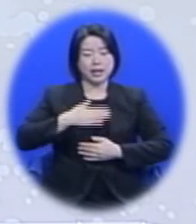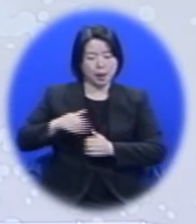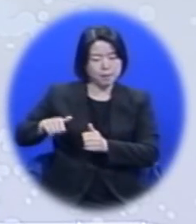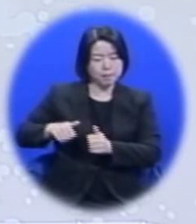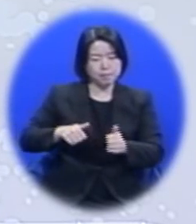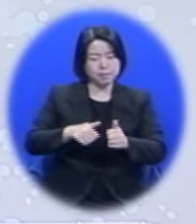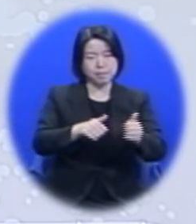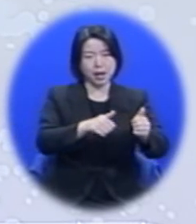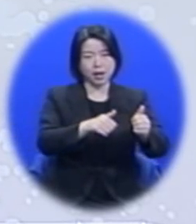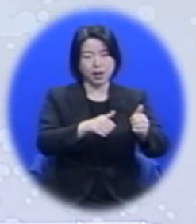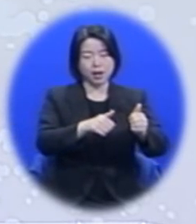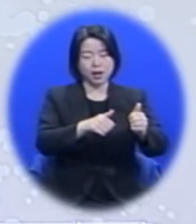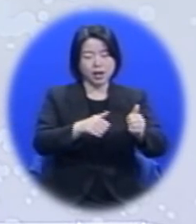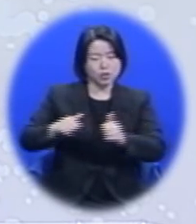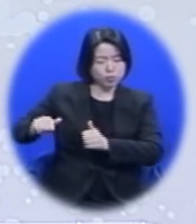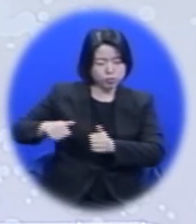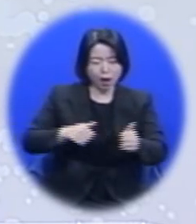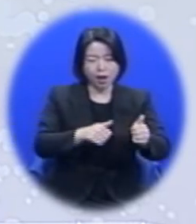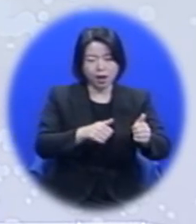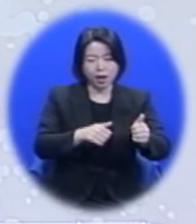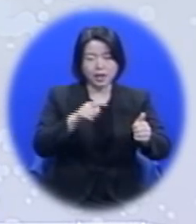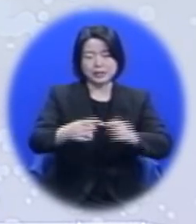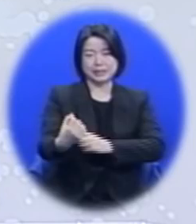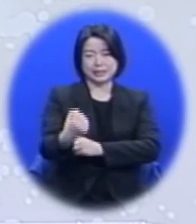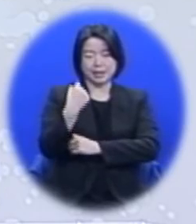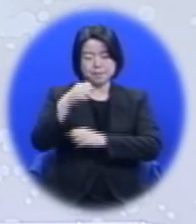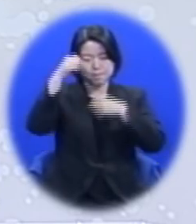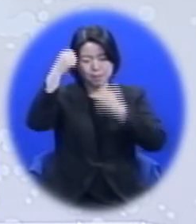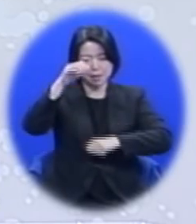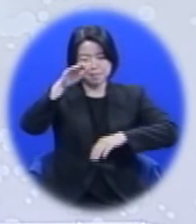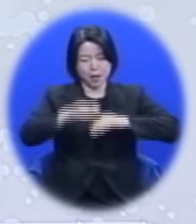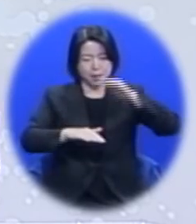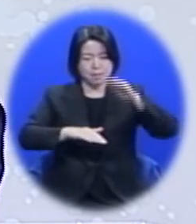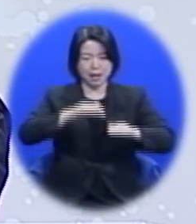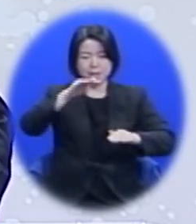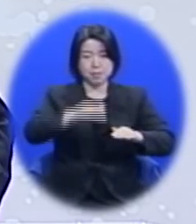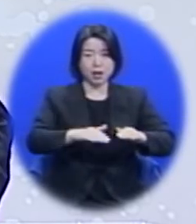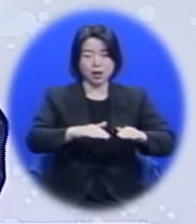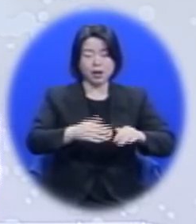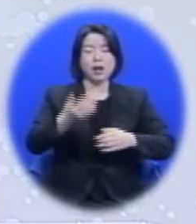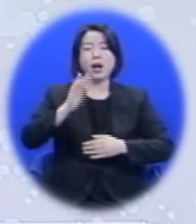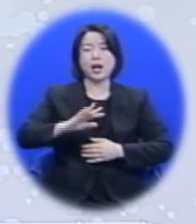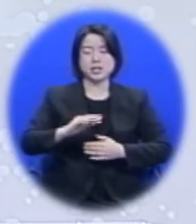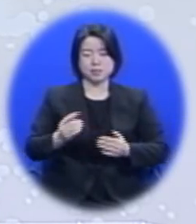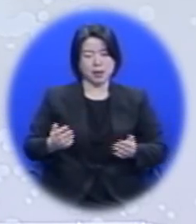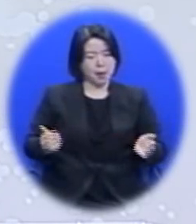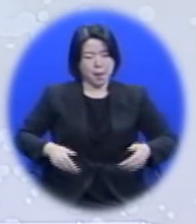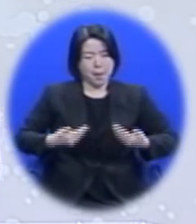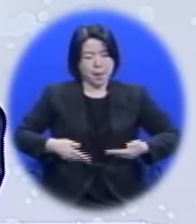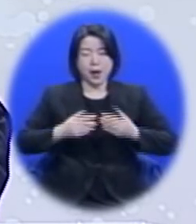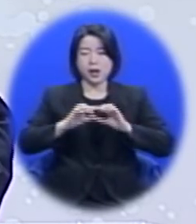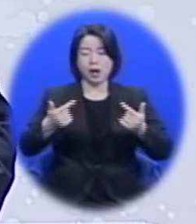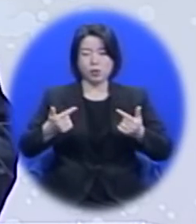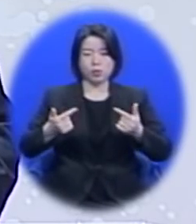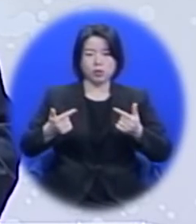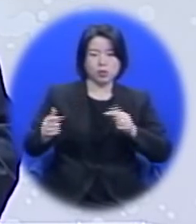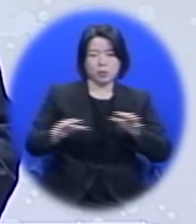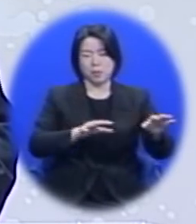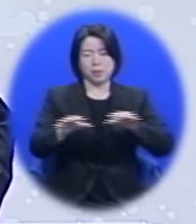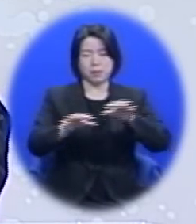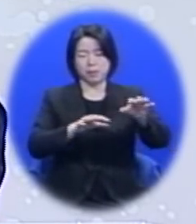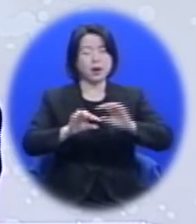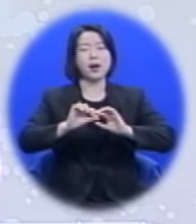따라오는 추적에 오는 그 힘찬 발소리. 그러나 서두르지 않고 흐트러지지